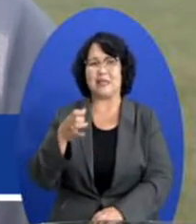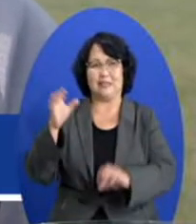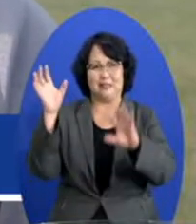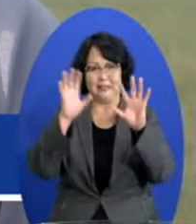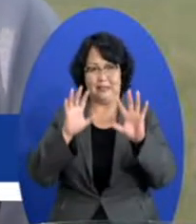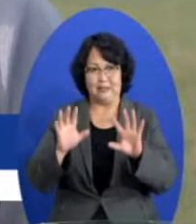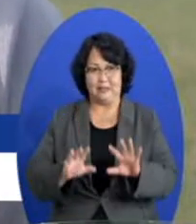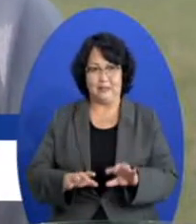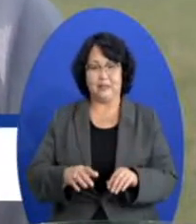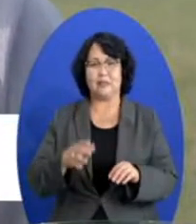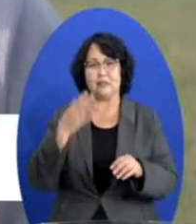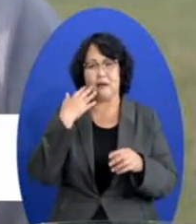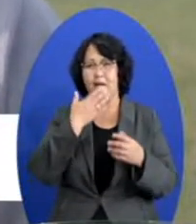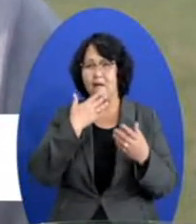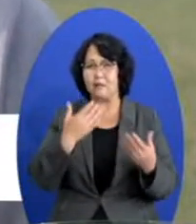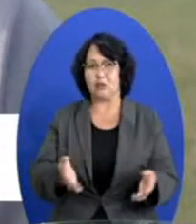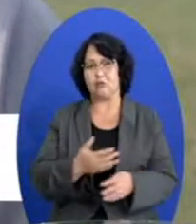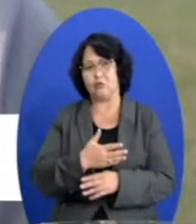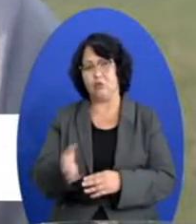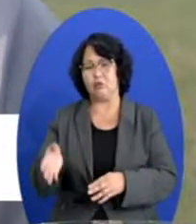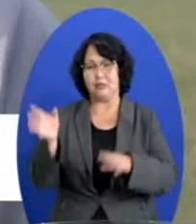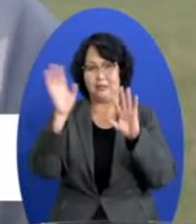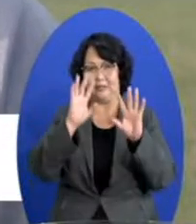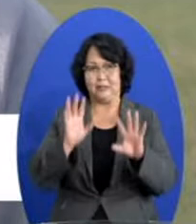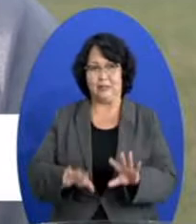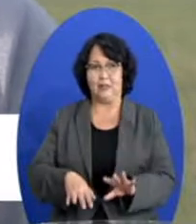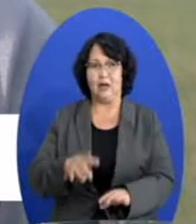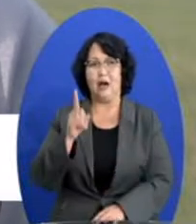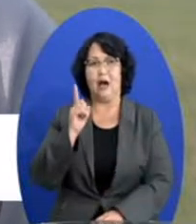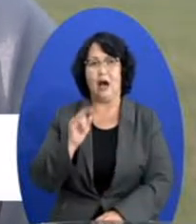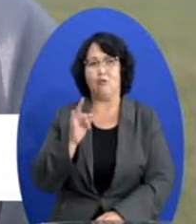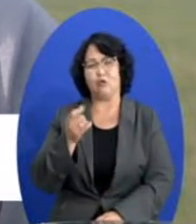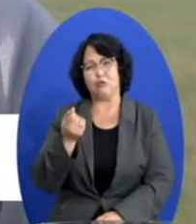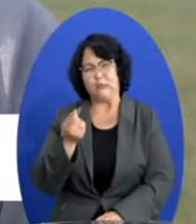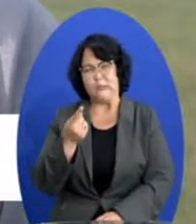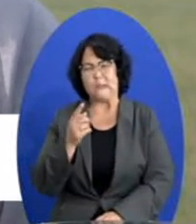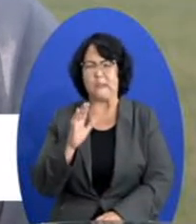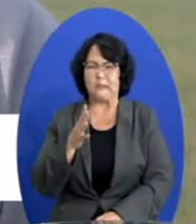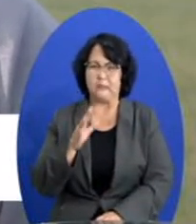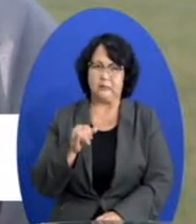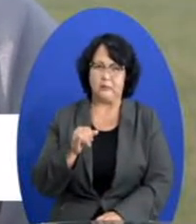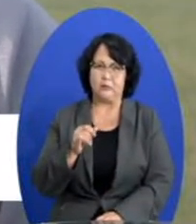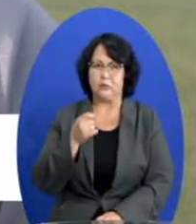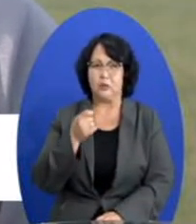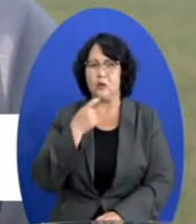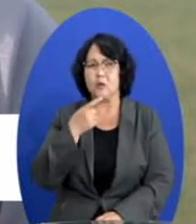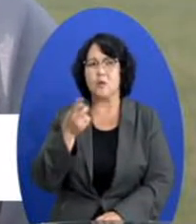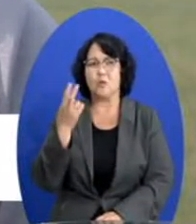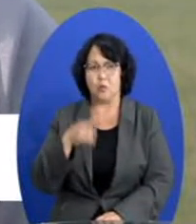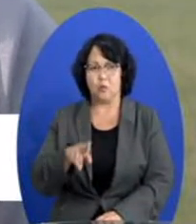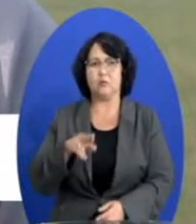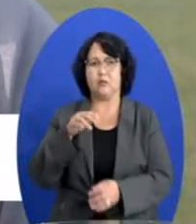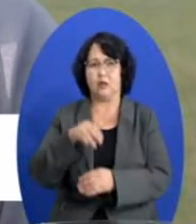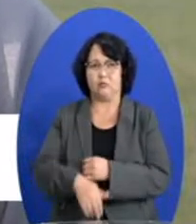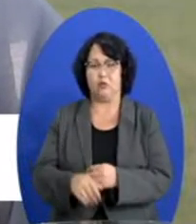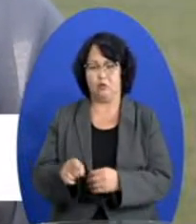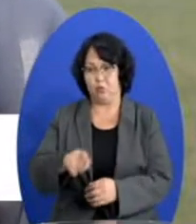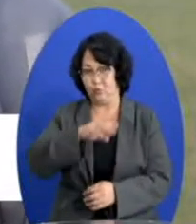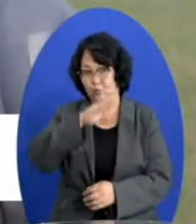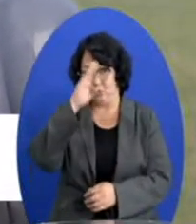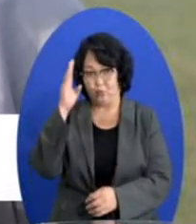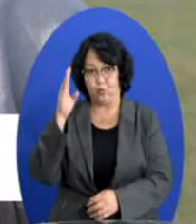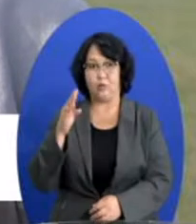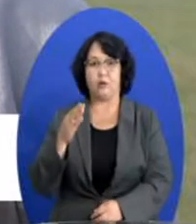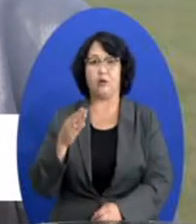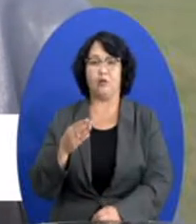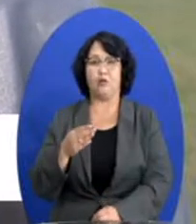орсон. Цагаан сараас хойш. Тэгээд аврагдаа бас идэлг жоохон модлаас ерөнхийдөө жоохон хөндөлтөлтөө болсон. Тэгээд энэ зун